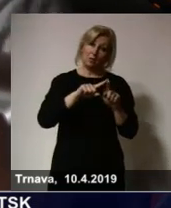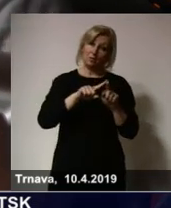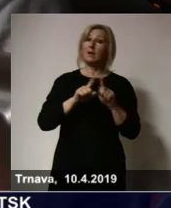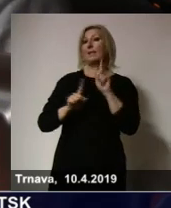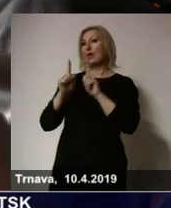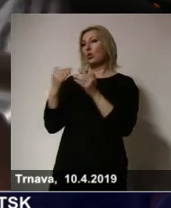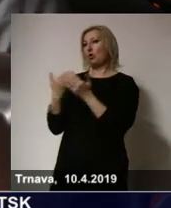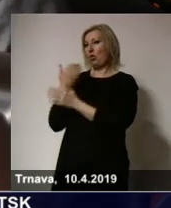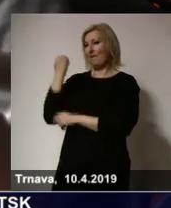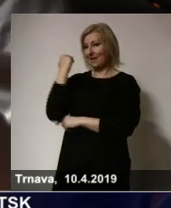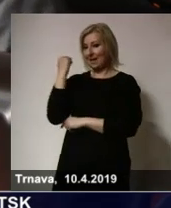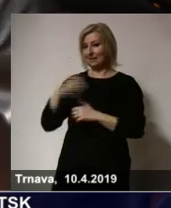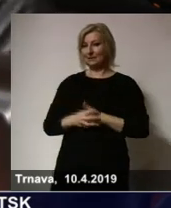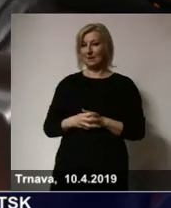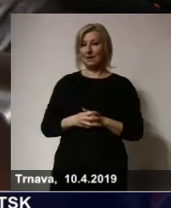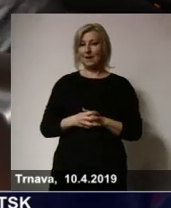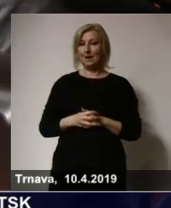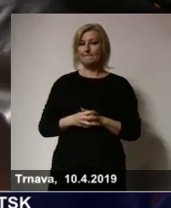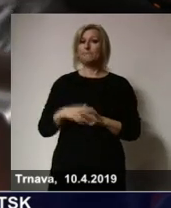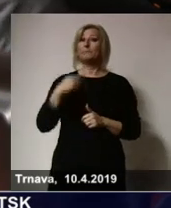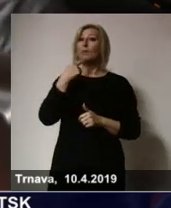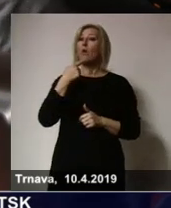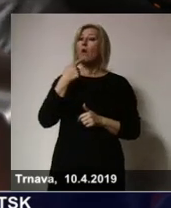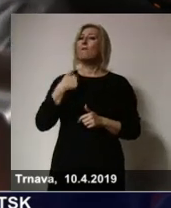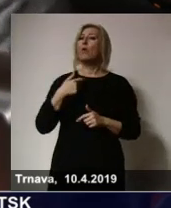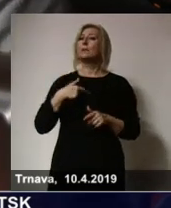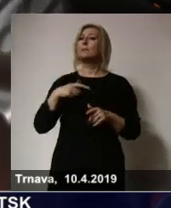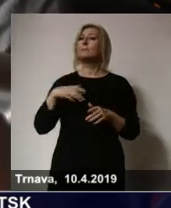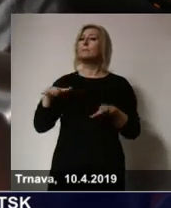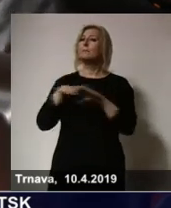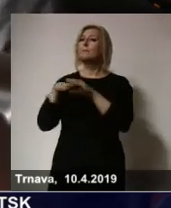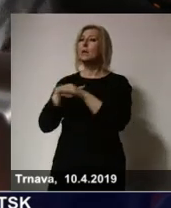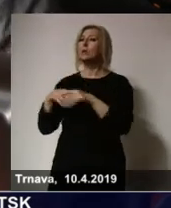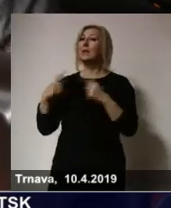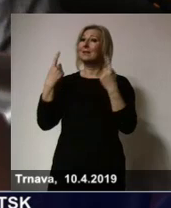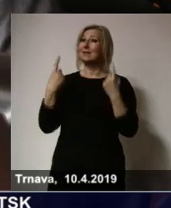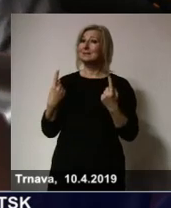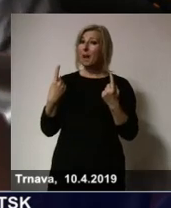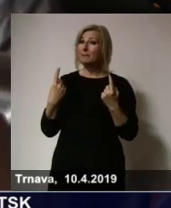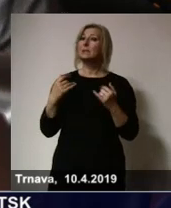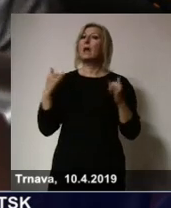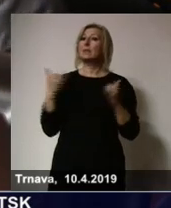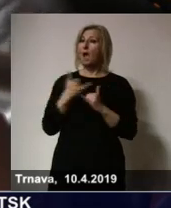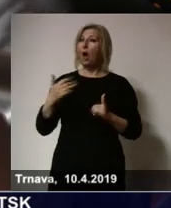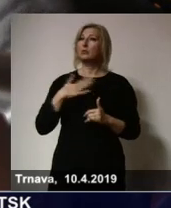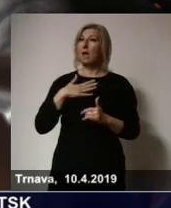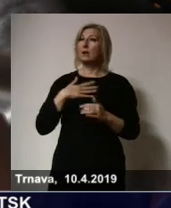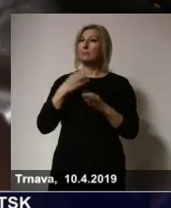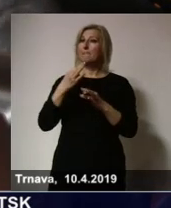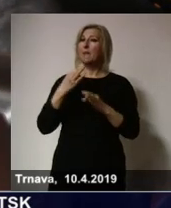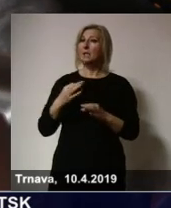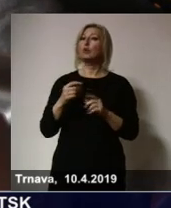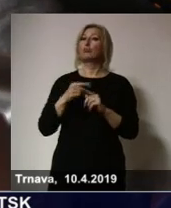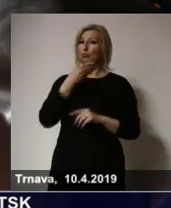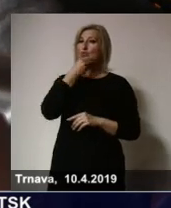o percente personálnej stability, veľmi blízko sa tomu percentu aj blížime, takže